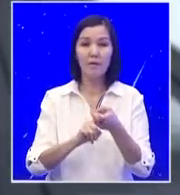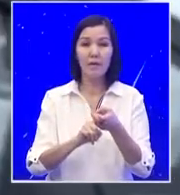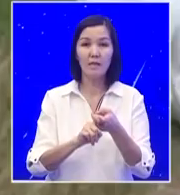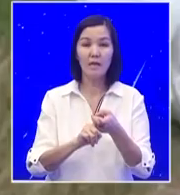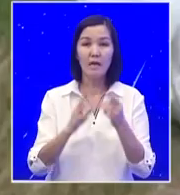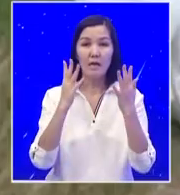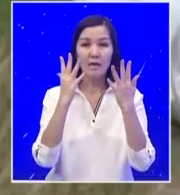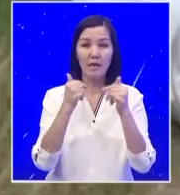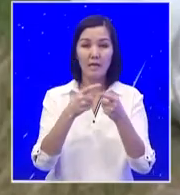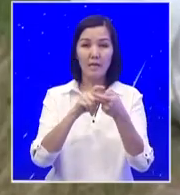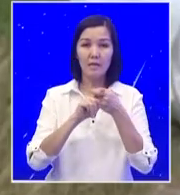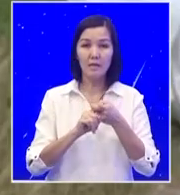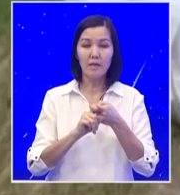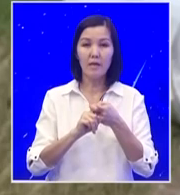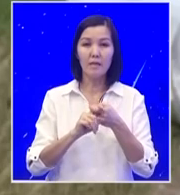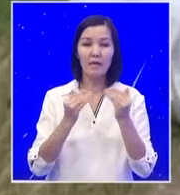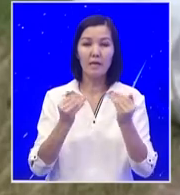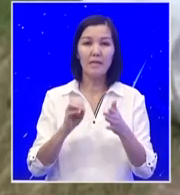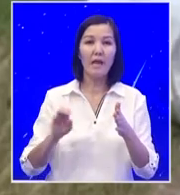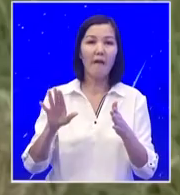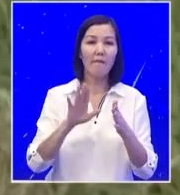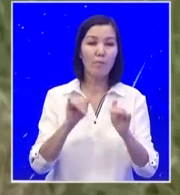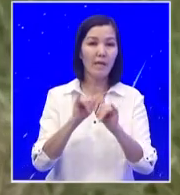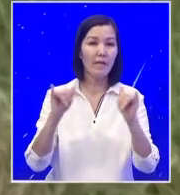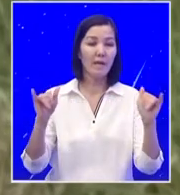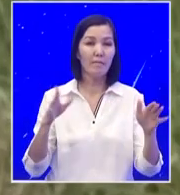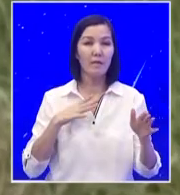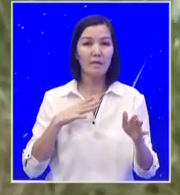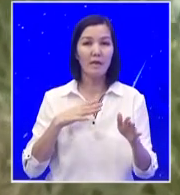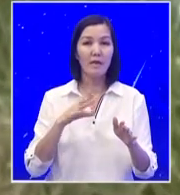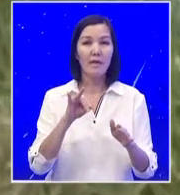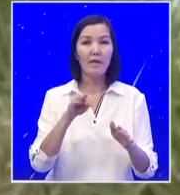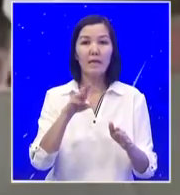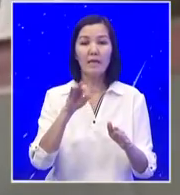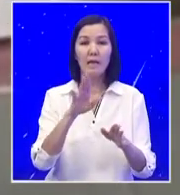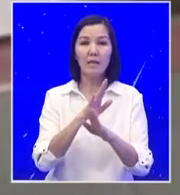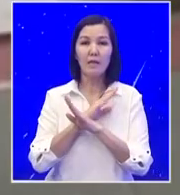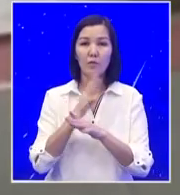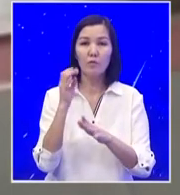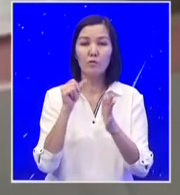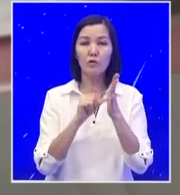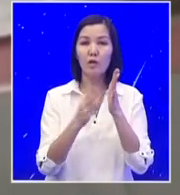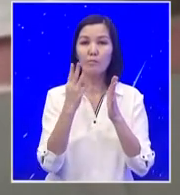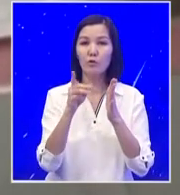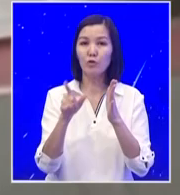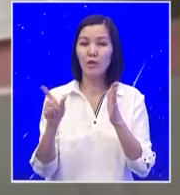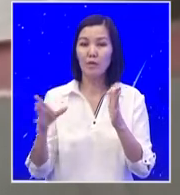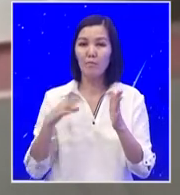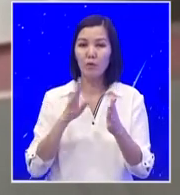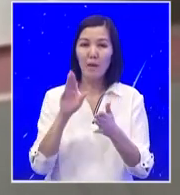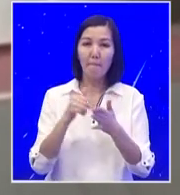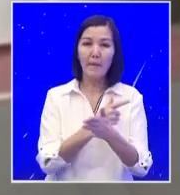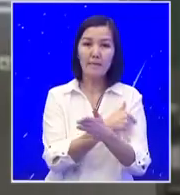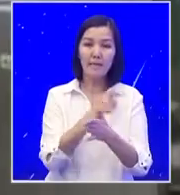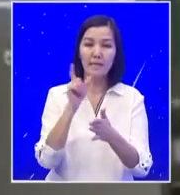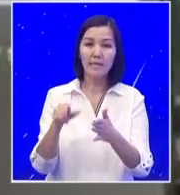азайғанымен Европада індет дендеп барады. Италияда вирустан көз жұмғандардың саны 463-ке жеткен. Бас санитар